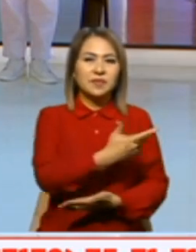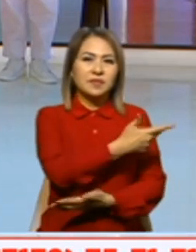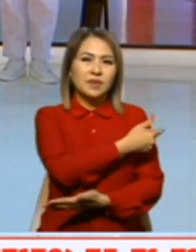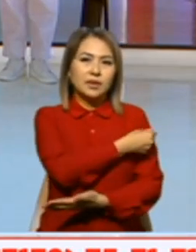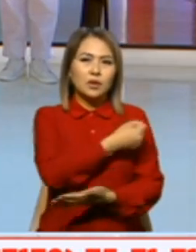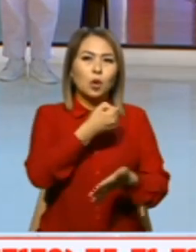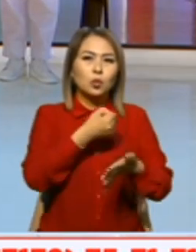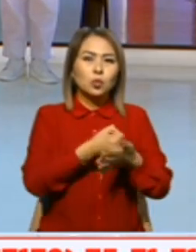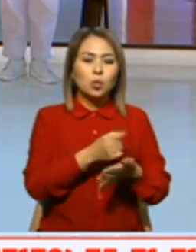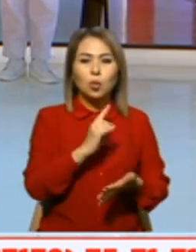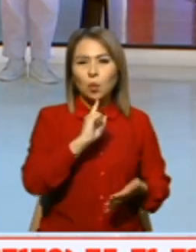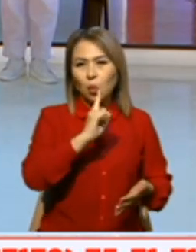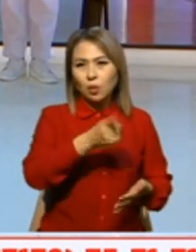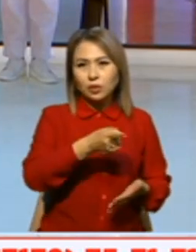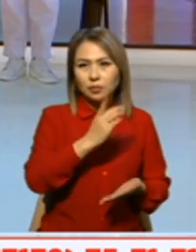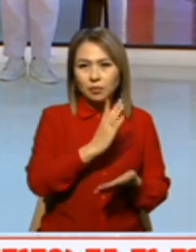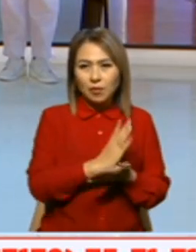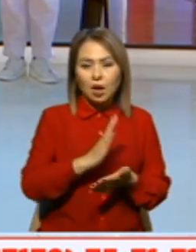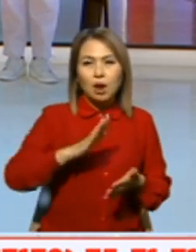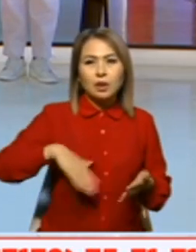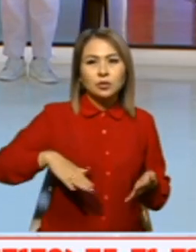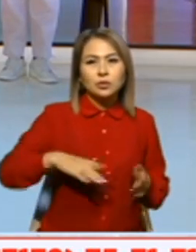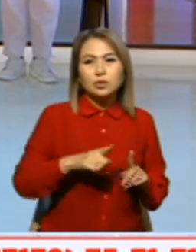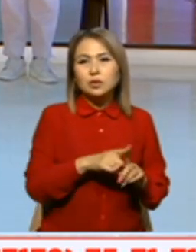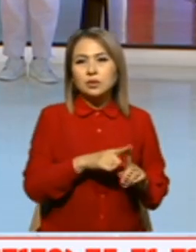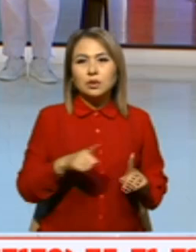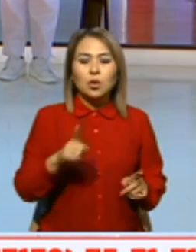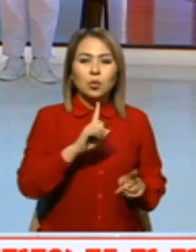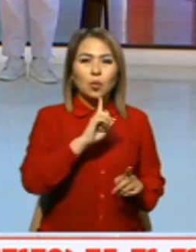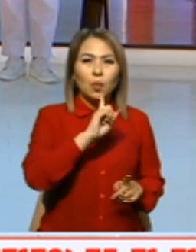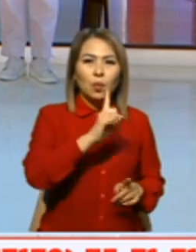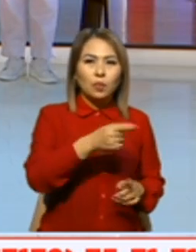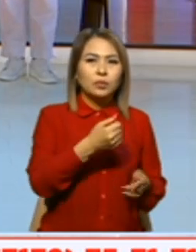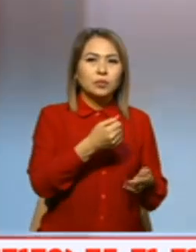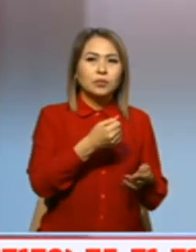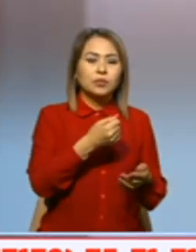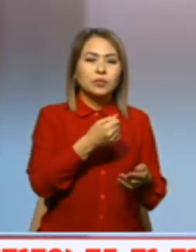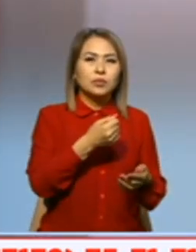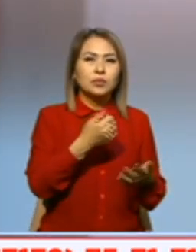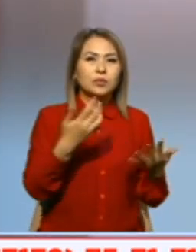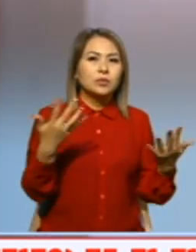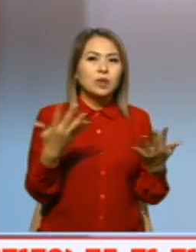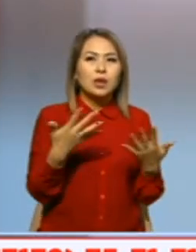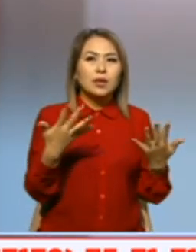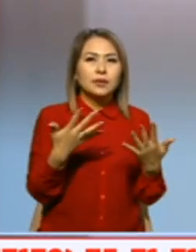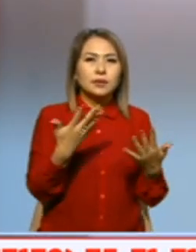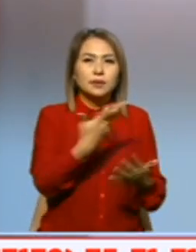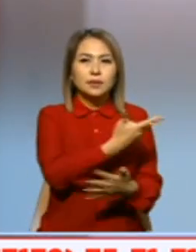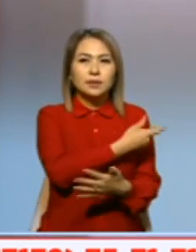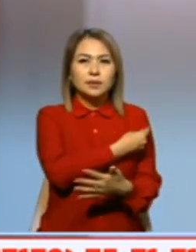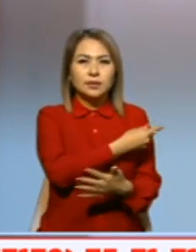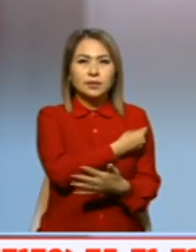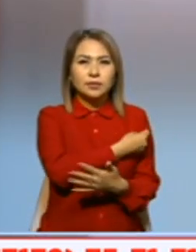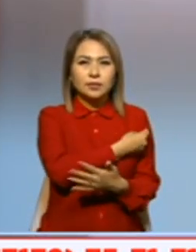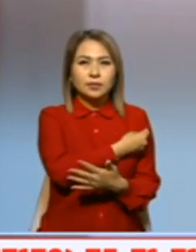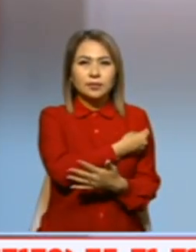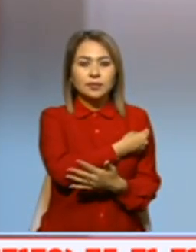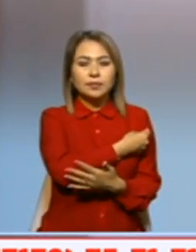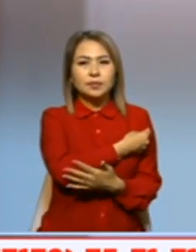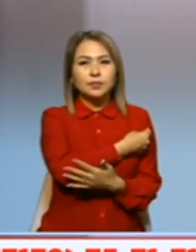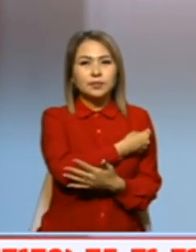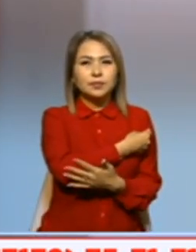жасқа дейінгі алынатын, одан кейінгі аралықта бір жастан бастап балаларда қандай сынамалар, қандай